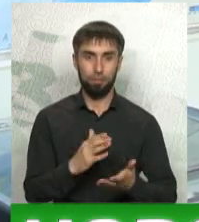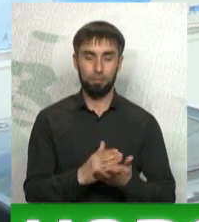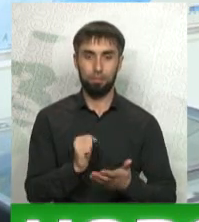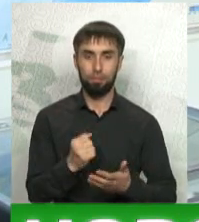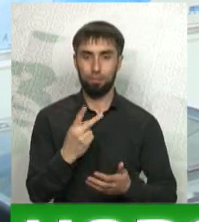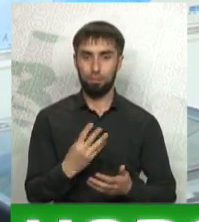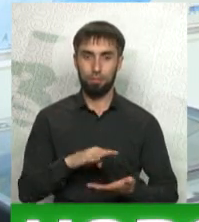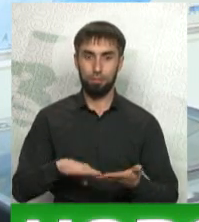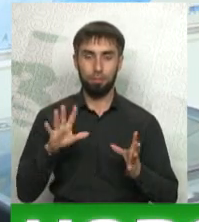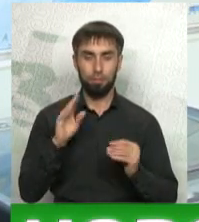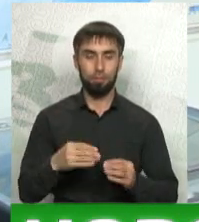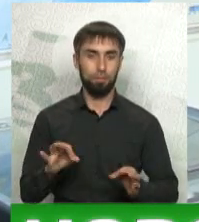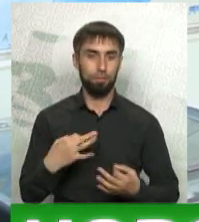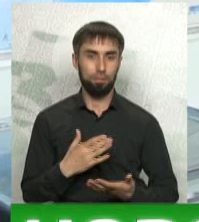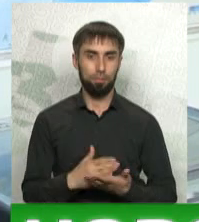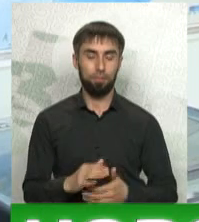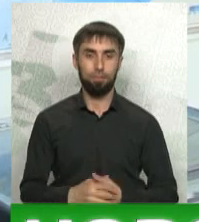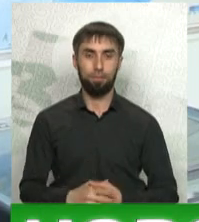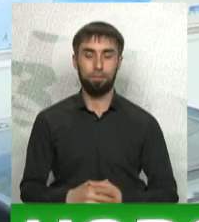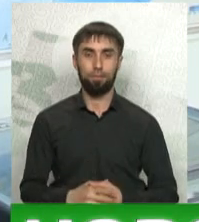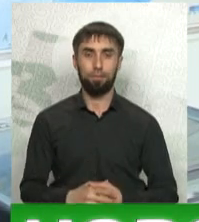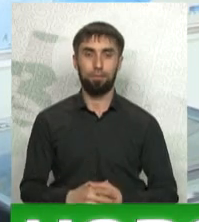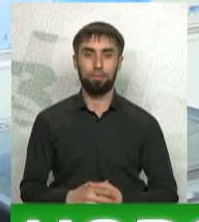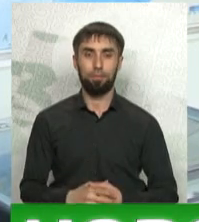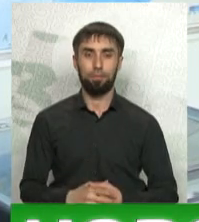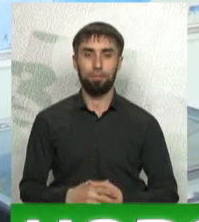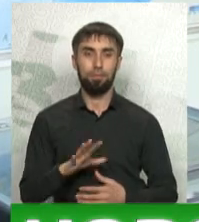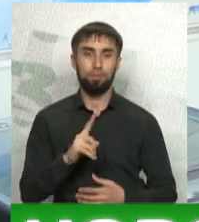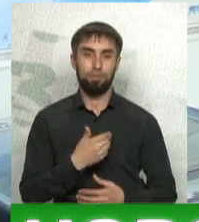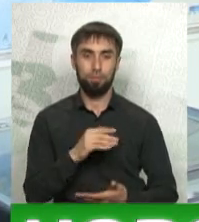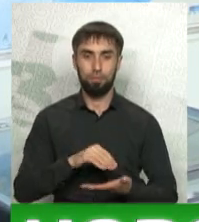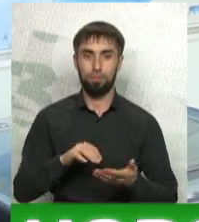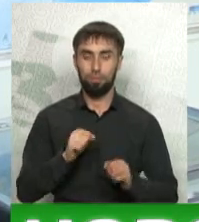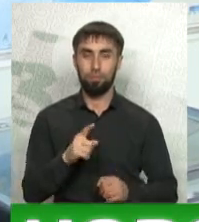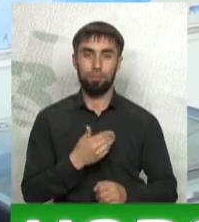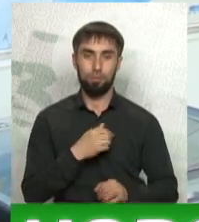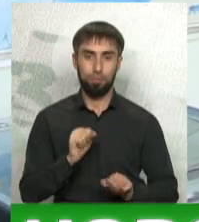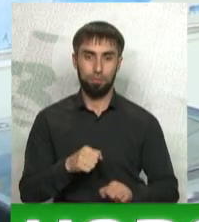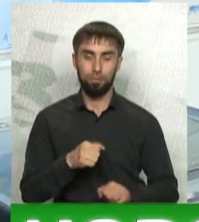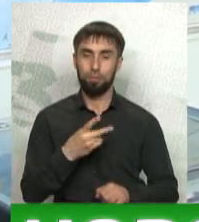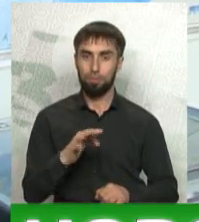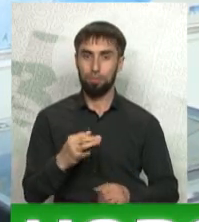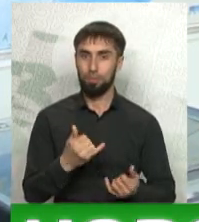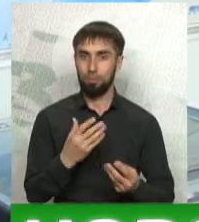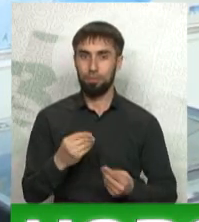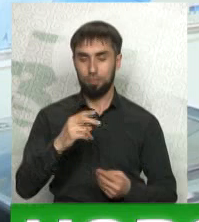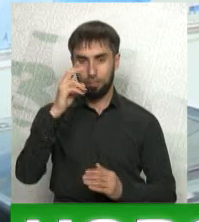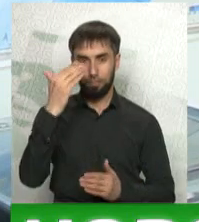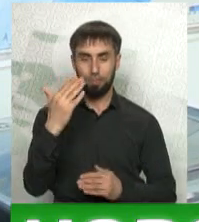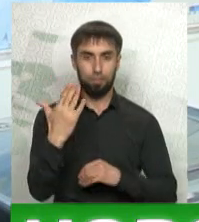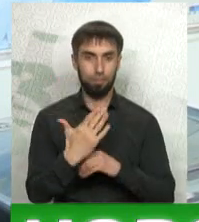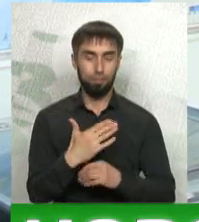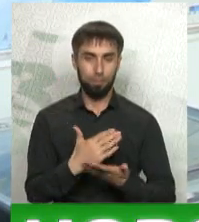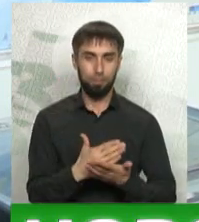интернет-магазин диктор когда-то 1 и безобразен баффет ряде а вот этого на одну окей и